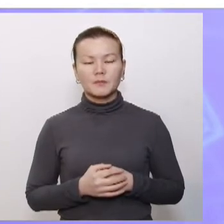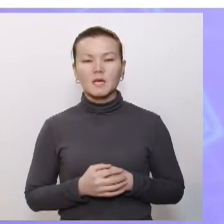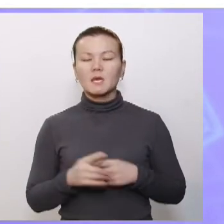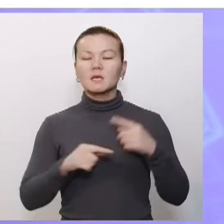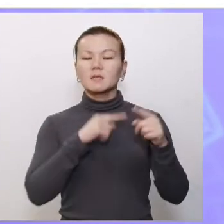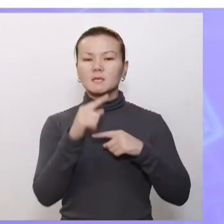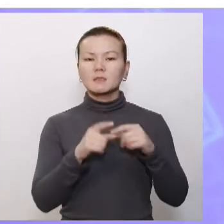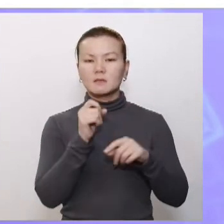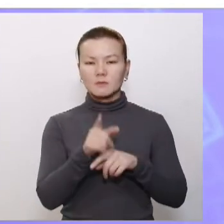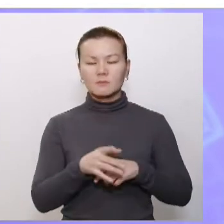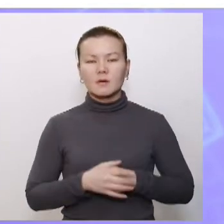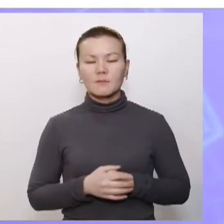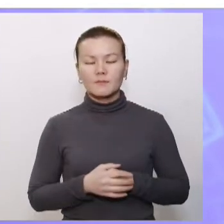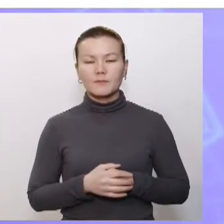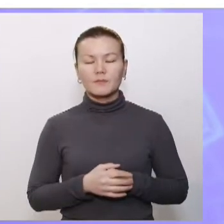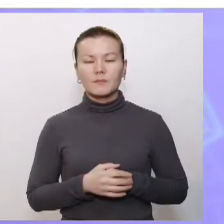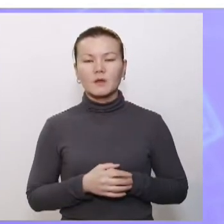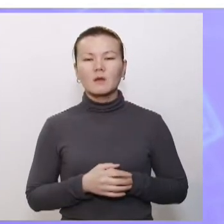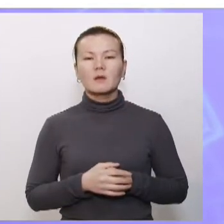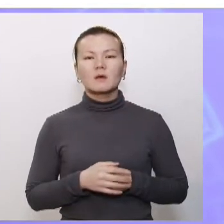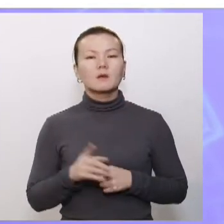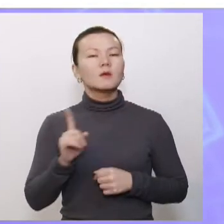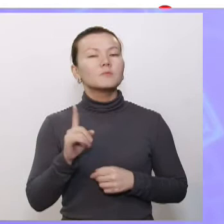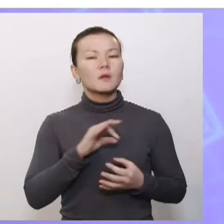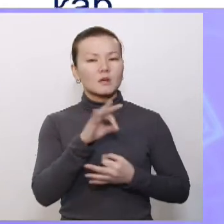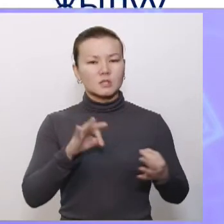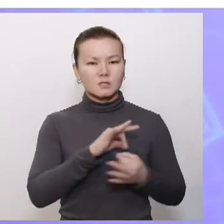Кийинки тапшырма эмне ашык?